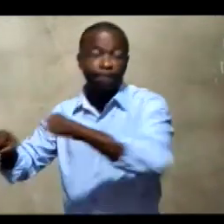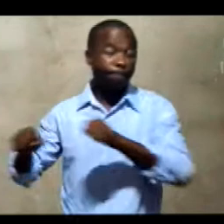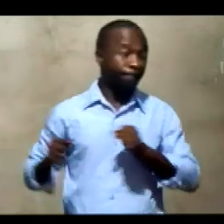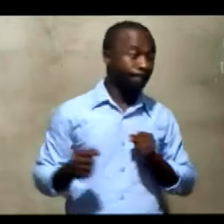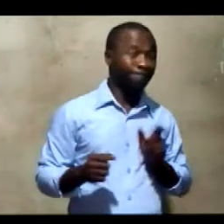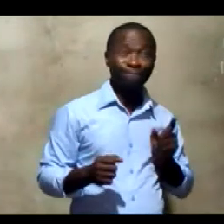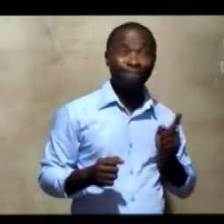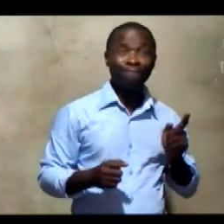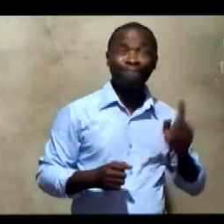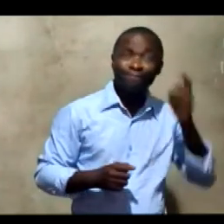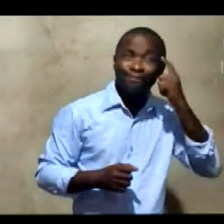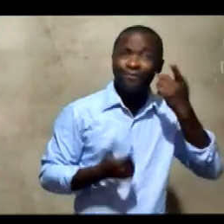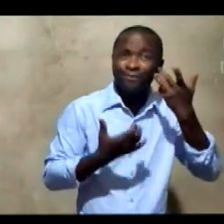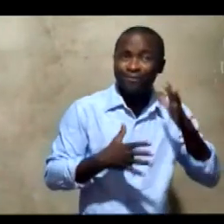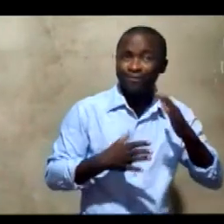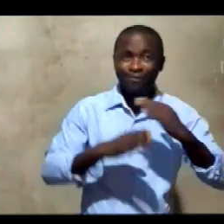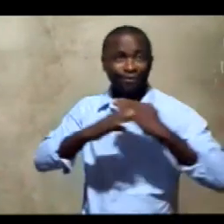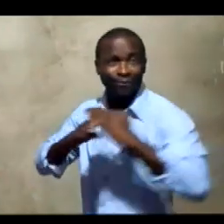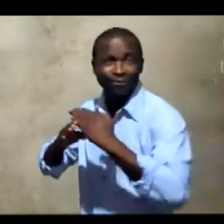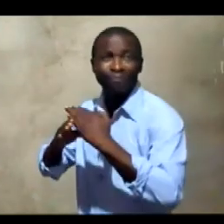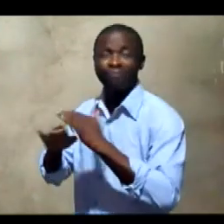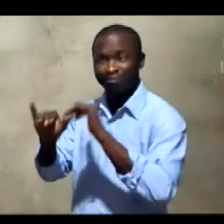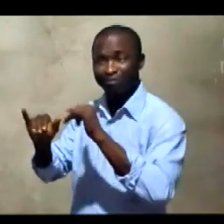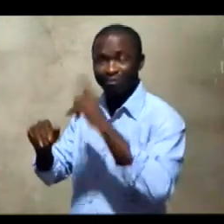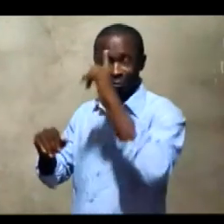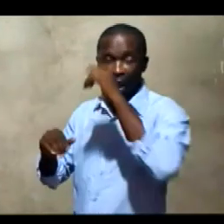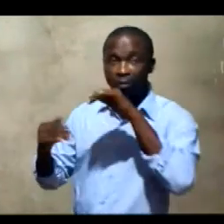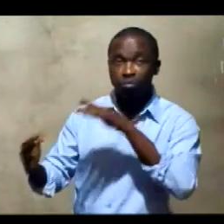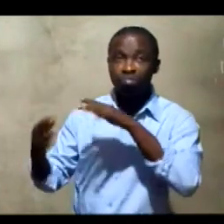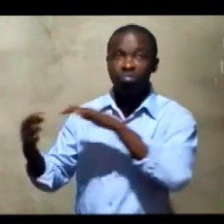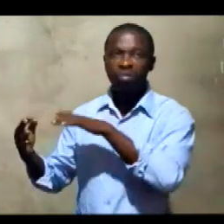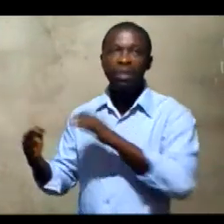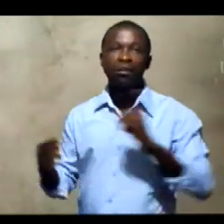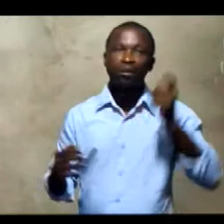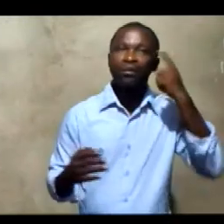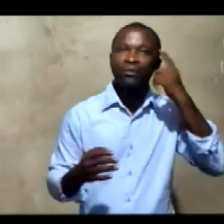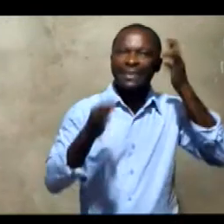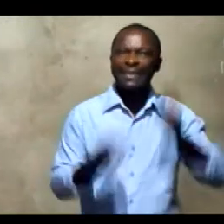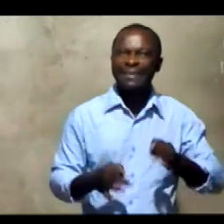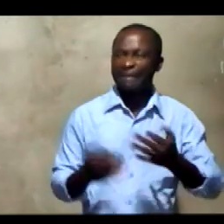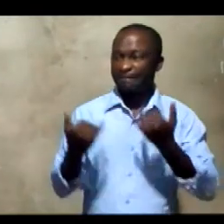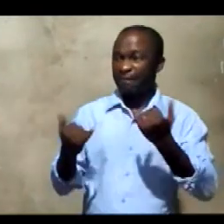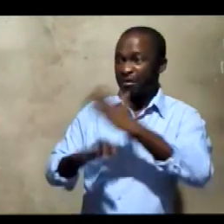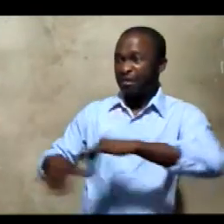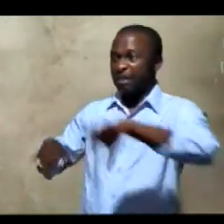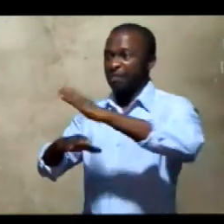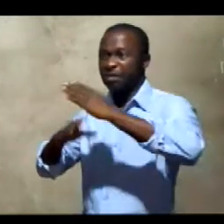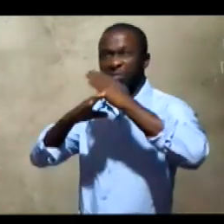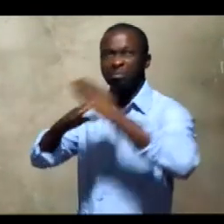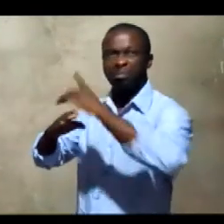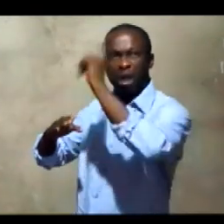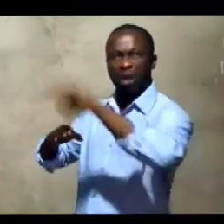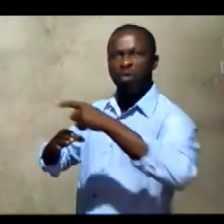après les manifestations de lundi. Un couvre-feu a été décrété jusqu'à nouvel ordre par les autorités provinciales du Nord Kivu